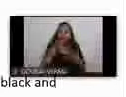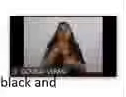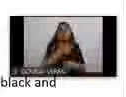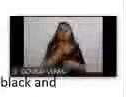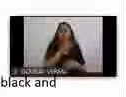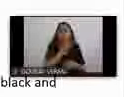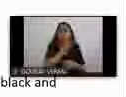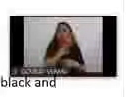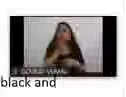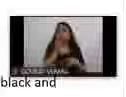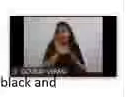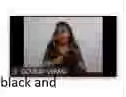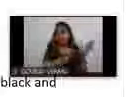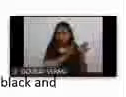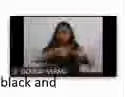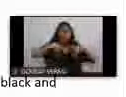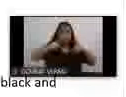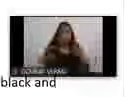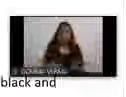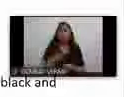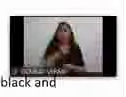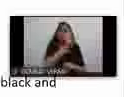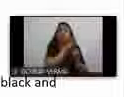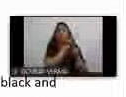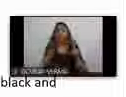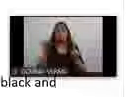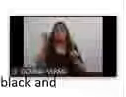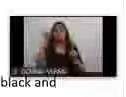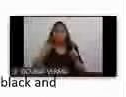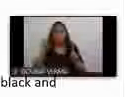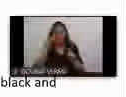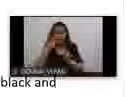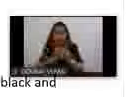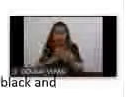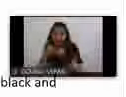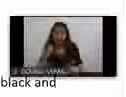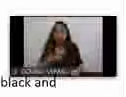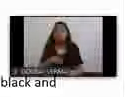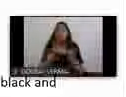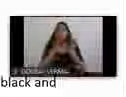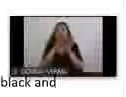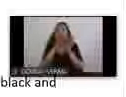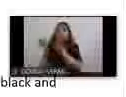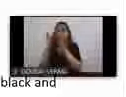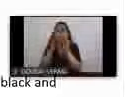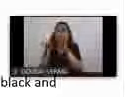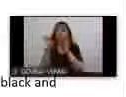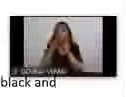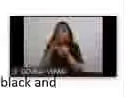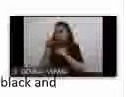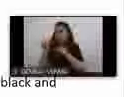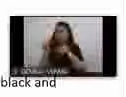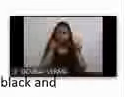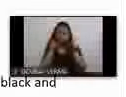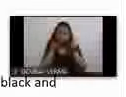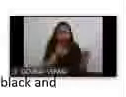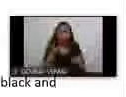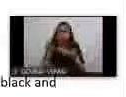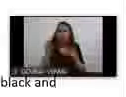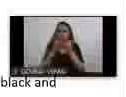टू विजुअली रेडी टू बिगिन लर्निंग टू रीड, अल्फाबेट्स रिकॉग्नाइज करना, दूसरा सिंबल्स रिकॉग्नाइज